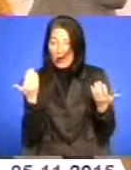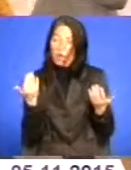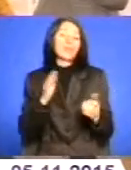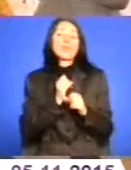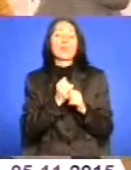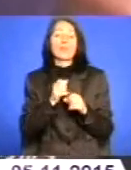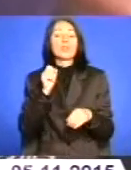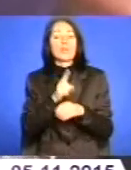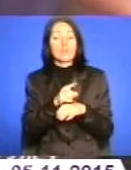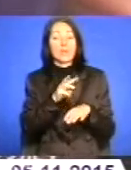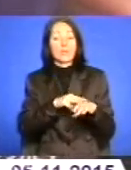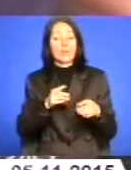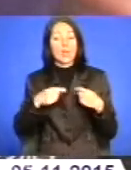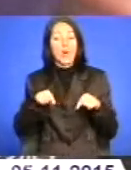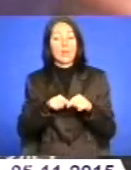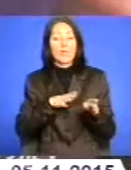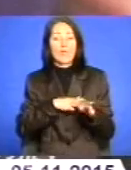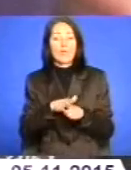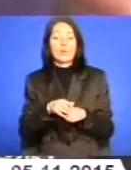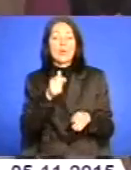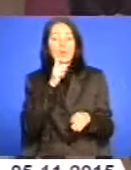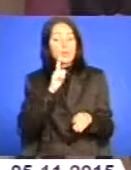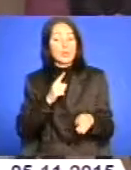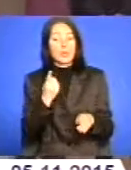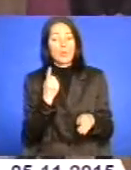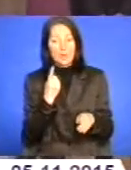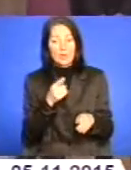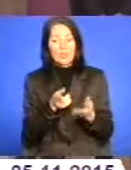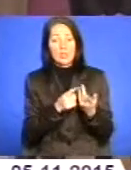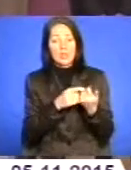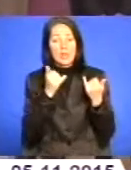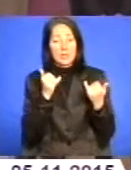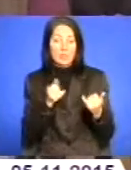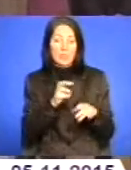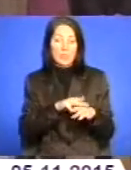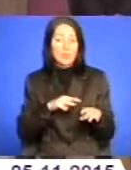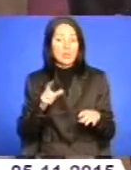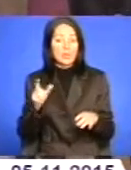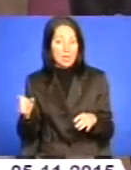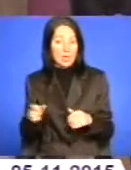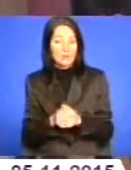правоохоронних органів виконуватимуть тимчасові патрулі з числа нинішніх міліціонерів.